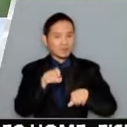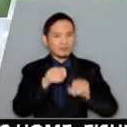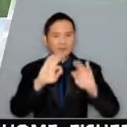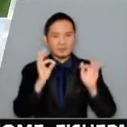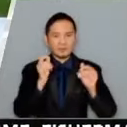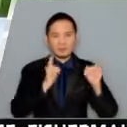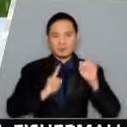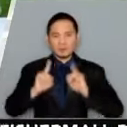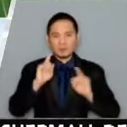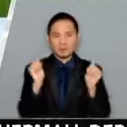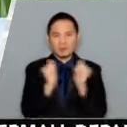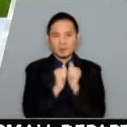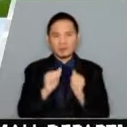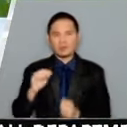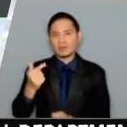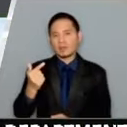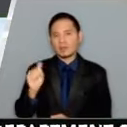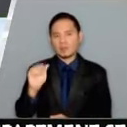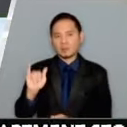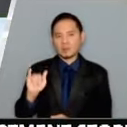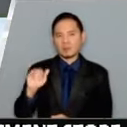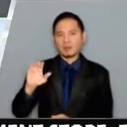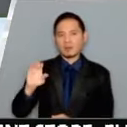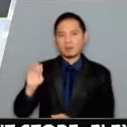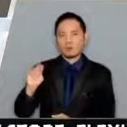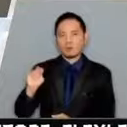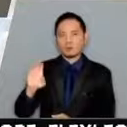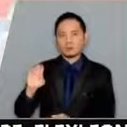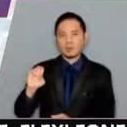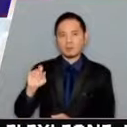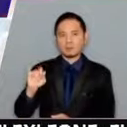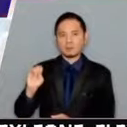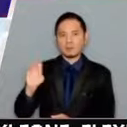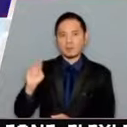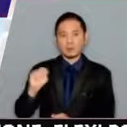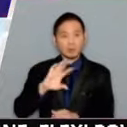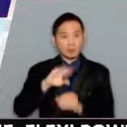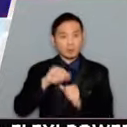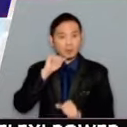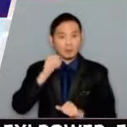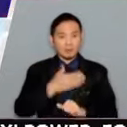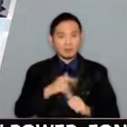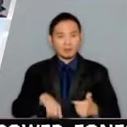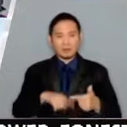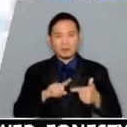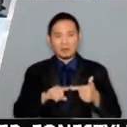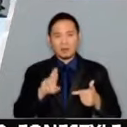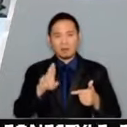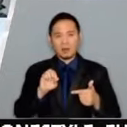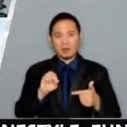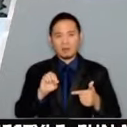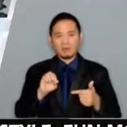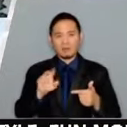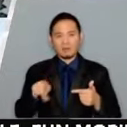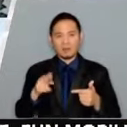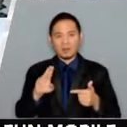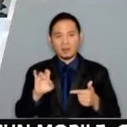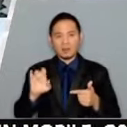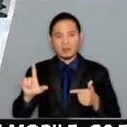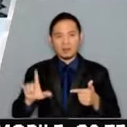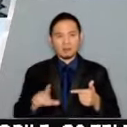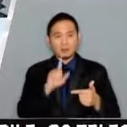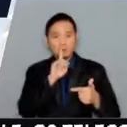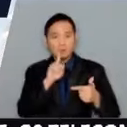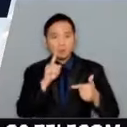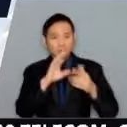Concepcion. Gaganap namang anak ni nila si Sparkle Child star Rafael Landicho. Kwento niyan, pagkain at sayawan